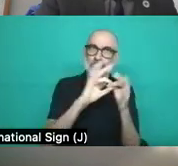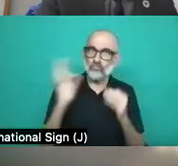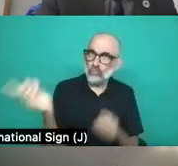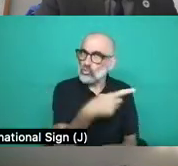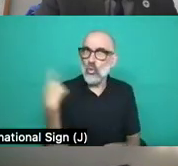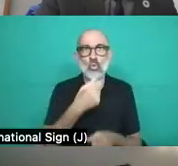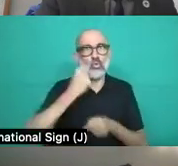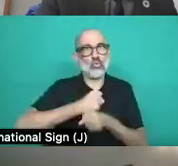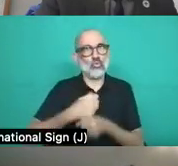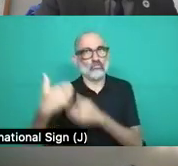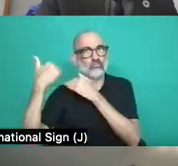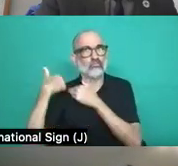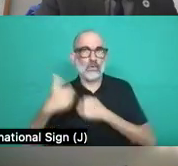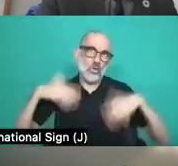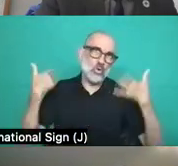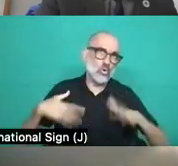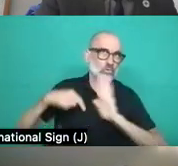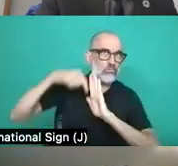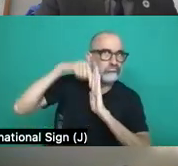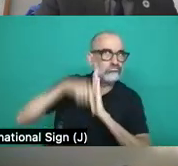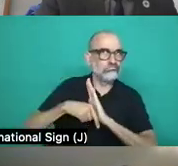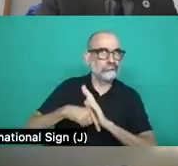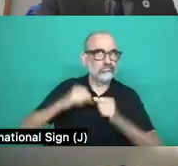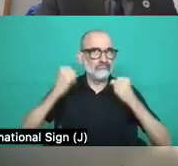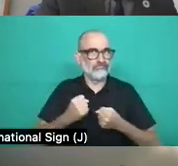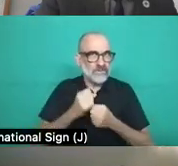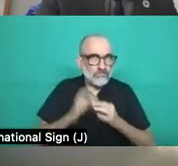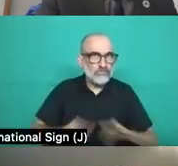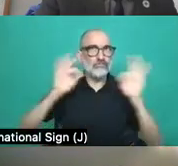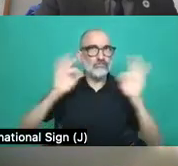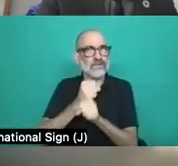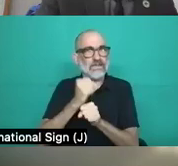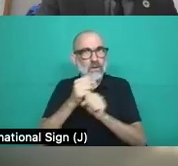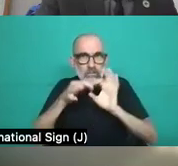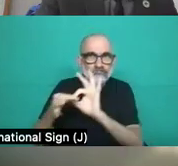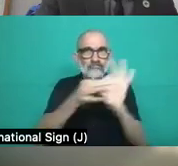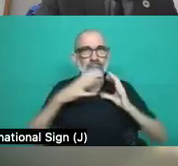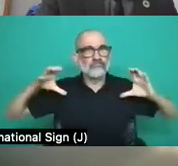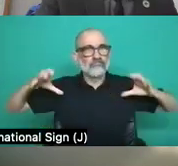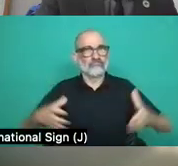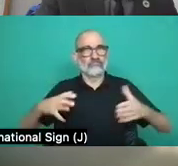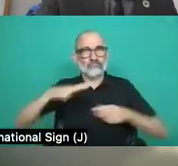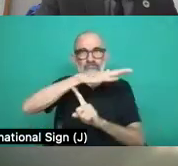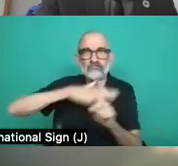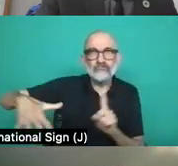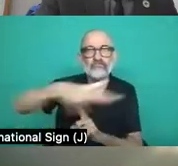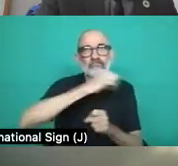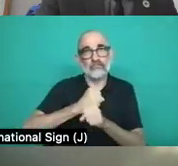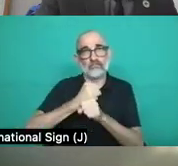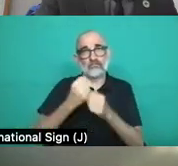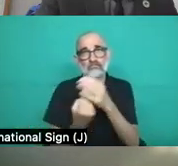diagnostic est mené dans toute sécurité et précision. Pour finir, je fais un appel à tous les leaders,